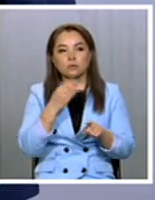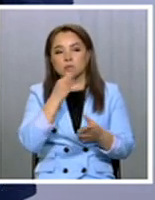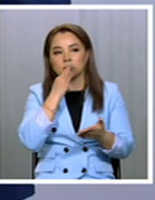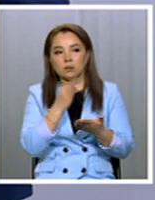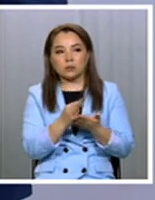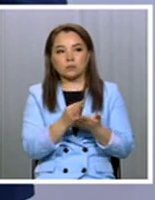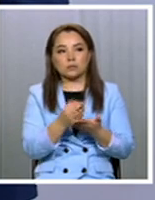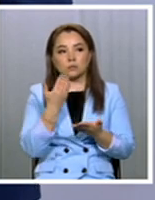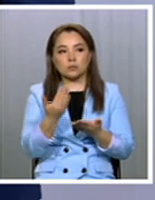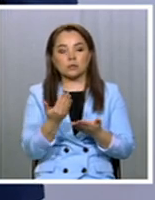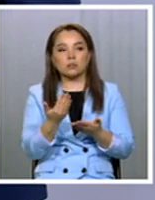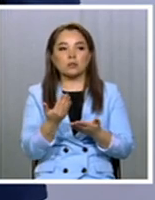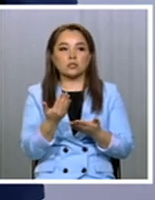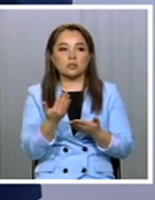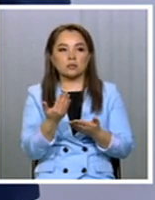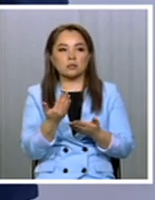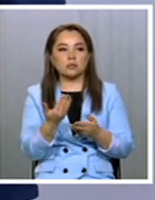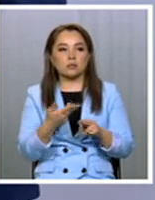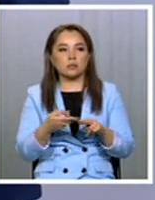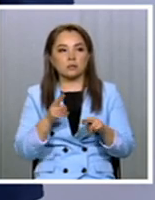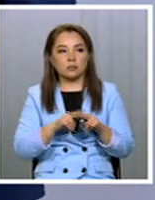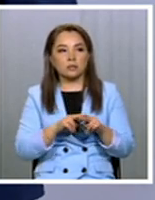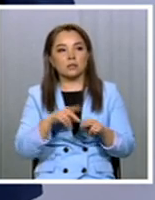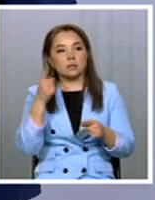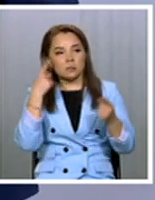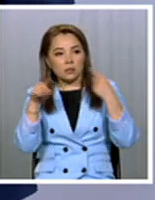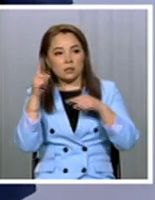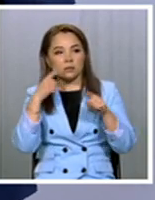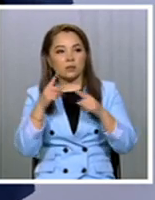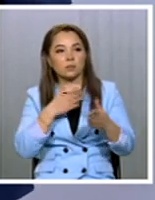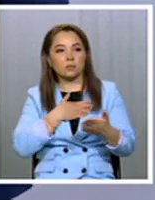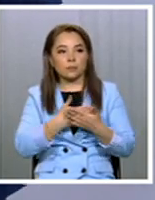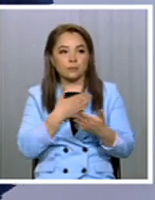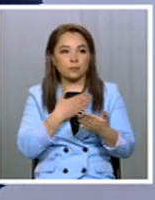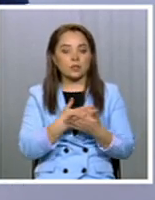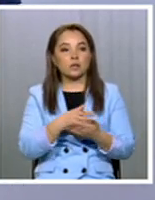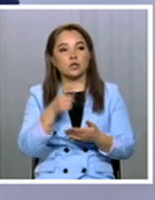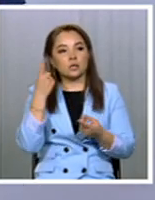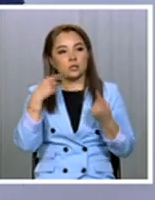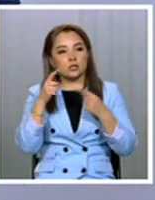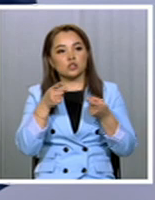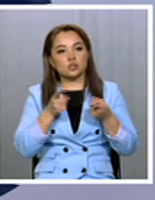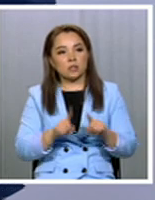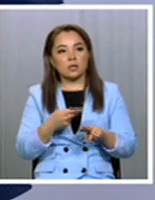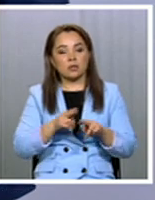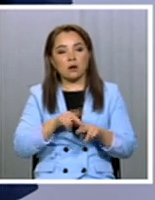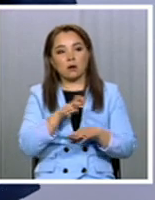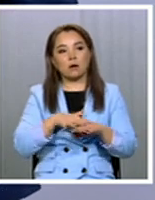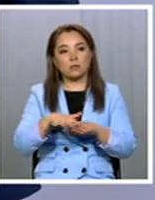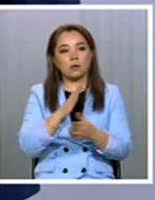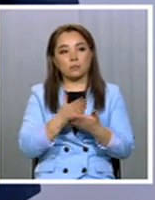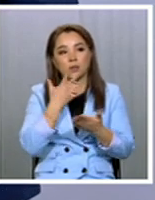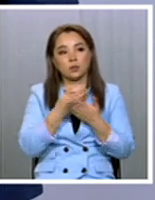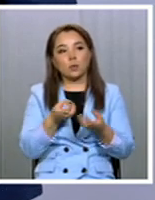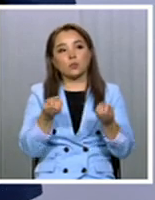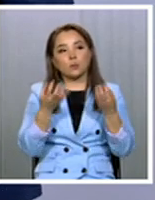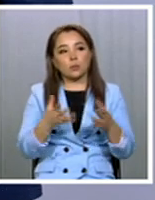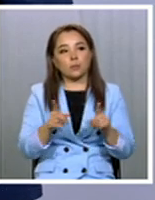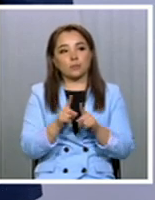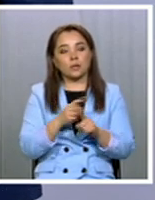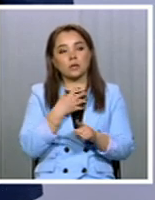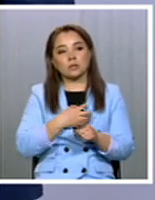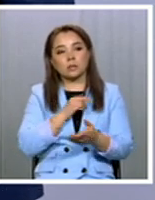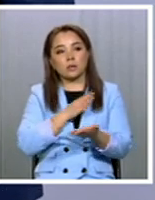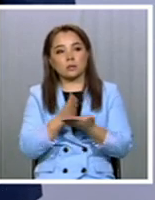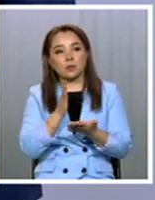Идеялық, белсенділік, шынайылық және халықтық. Көркемдік қызмет аса маңызды.